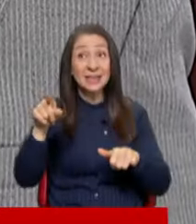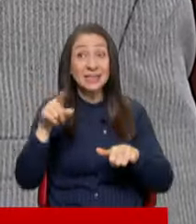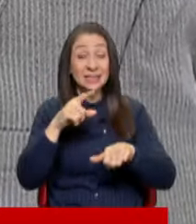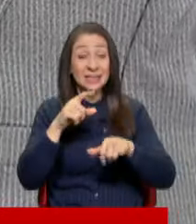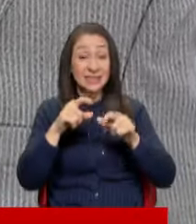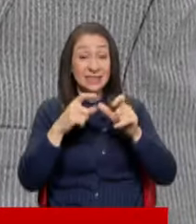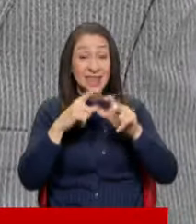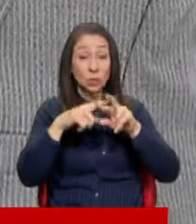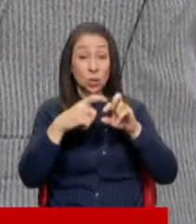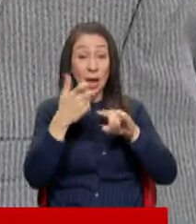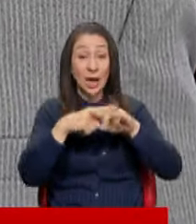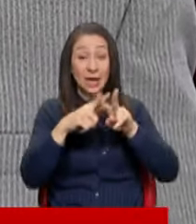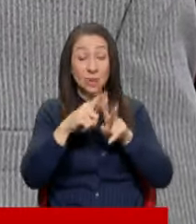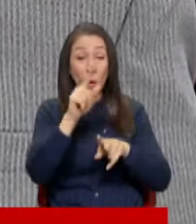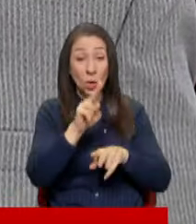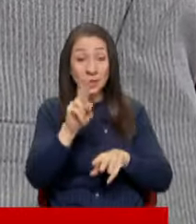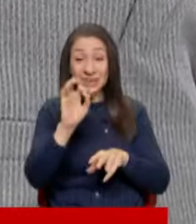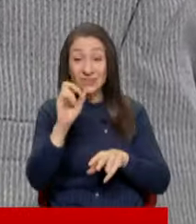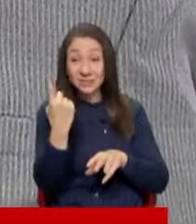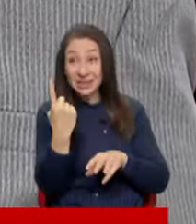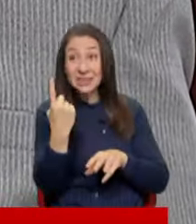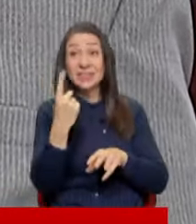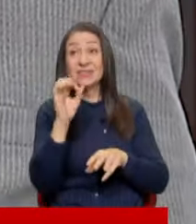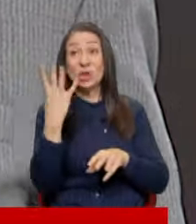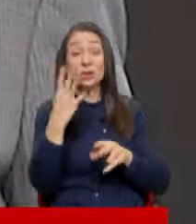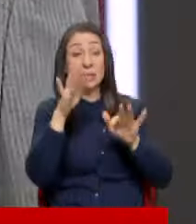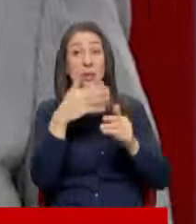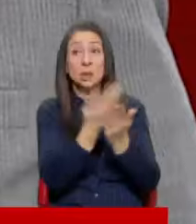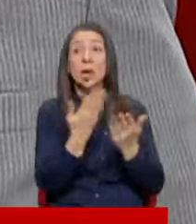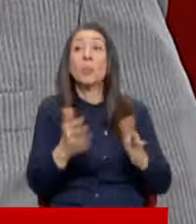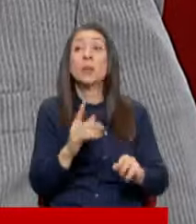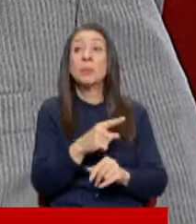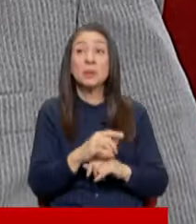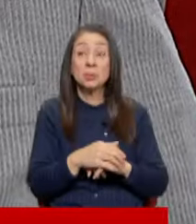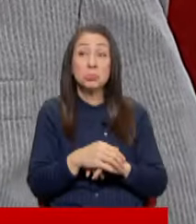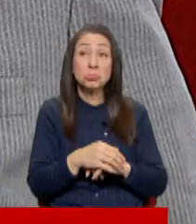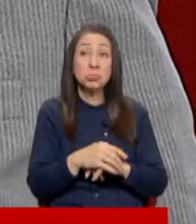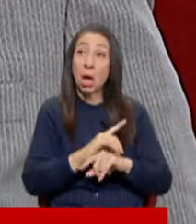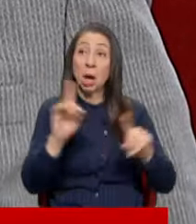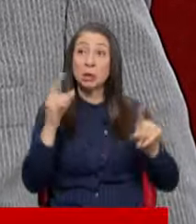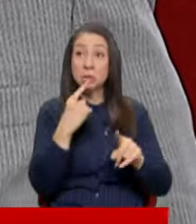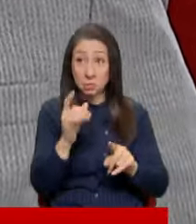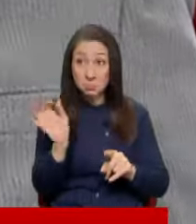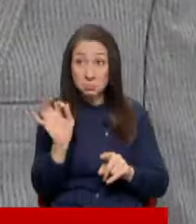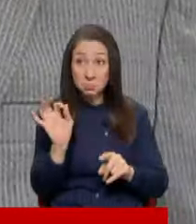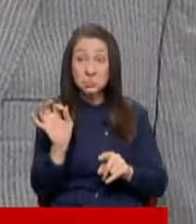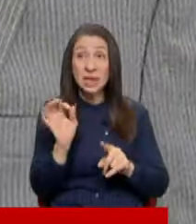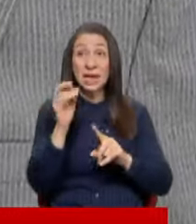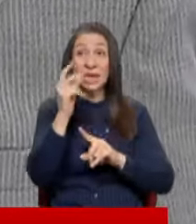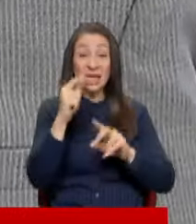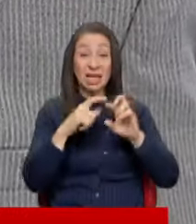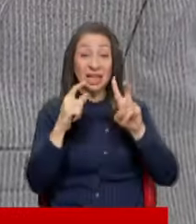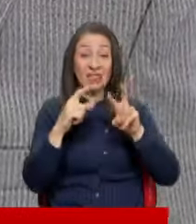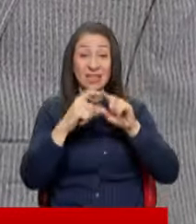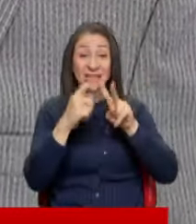saruhanlı'nın 17 04' verilen dilekçesini kabul etmedi reddetti değil mi Evet İvrindi